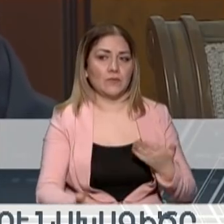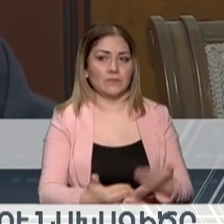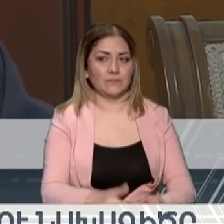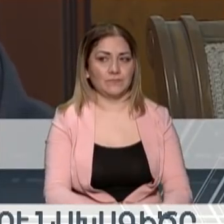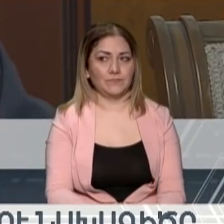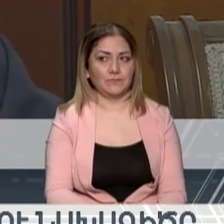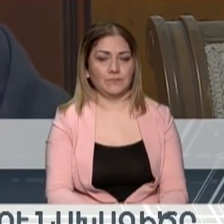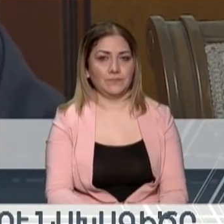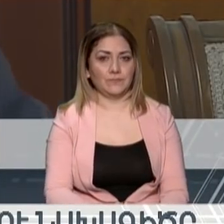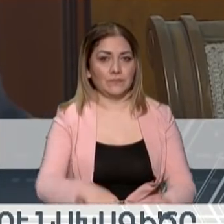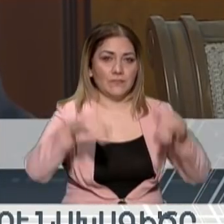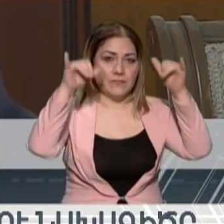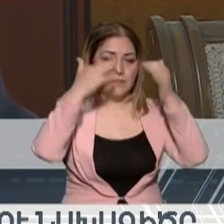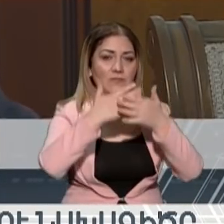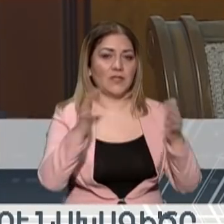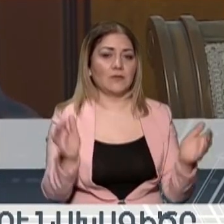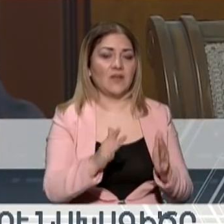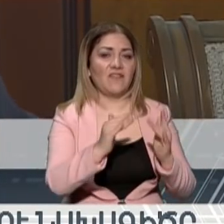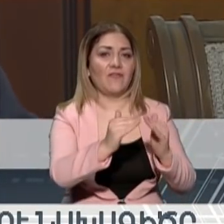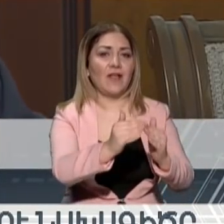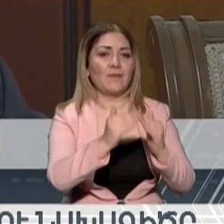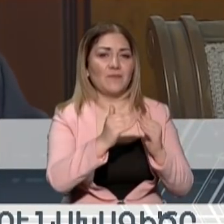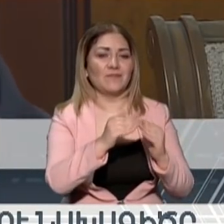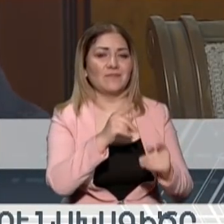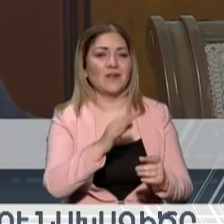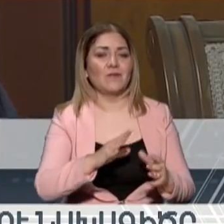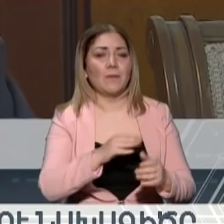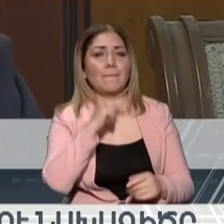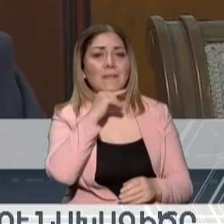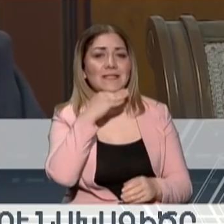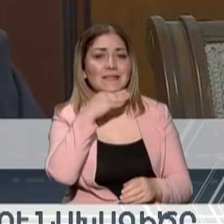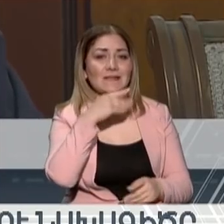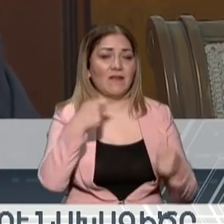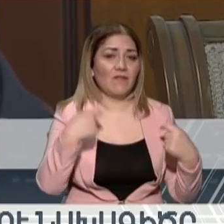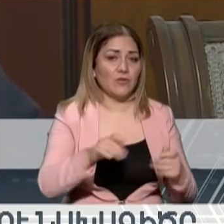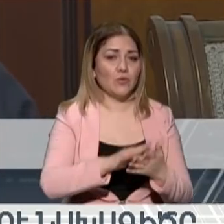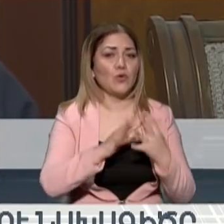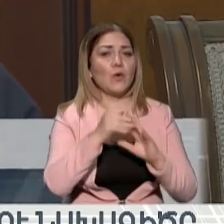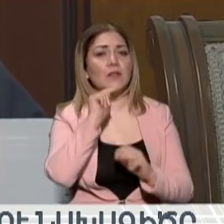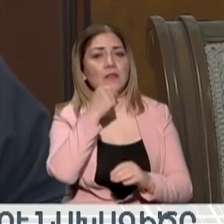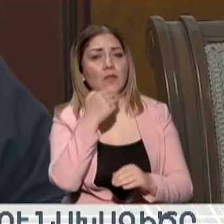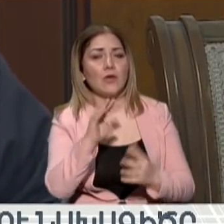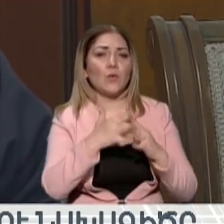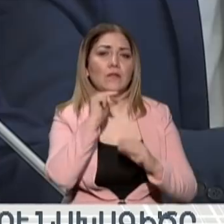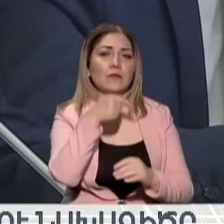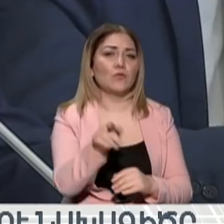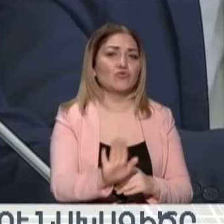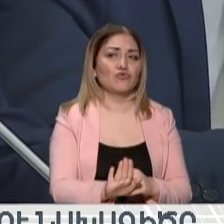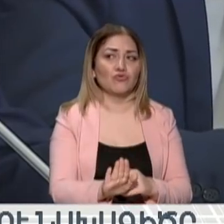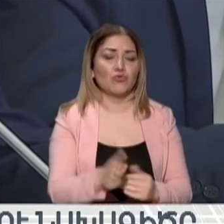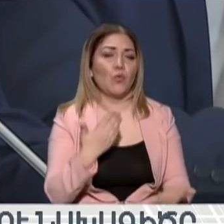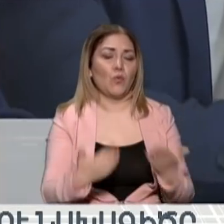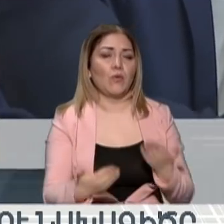որ անասնաբուծական ֆերման միս է վաճառում, դա համարվում է գյուղատնտեսություն, թե չի համարվում գյուղատնտեսություն։